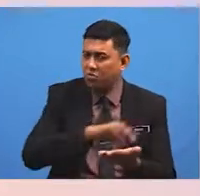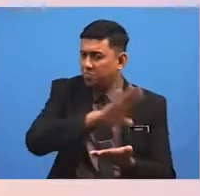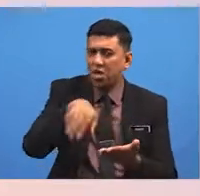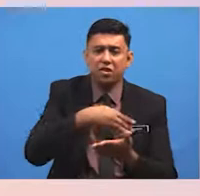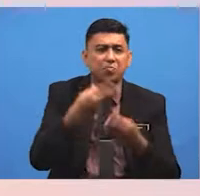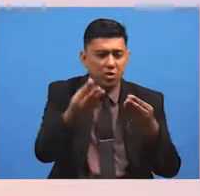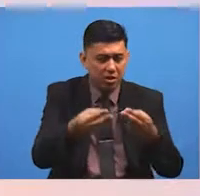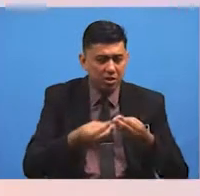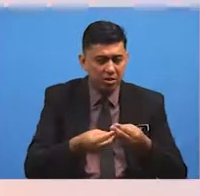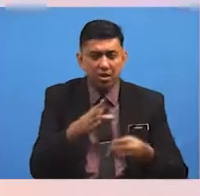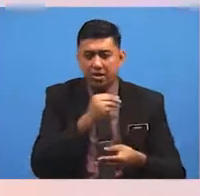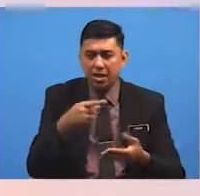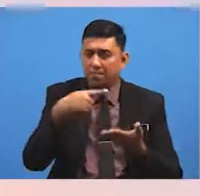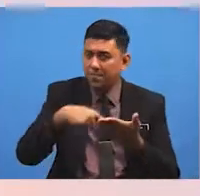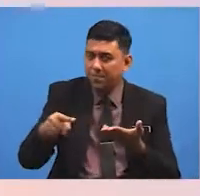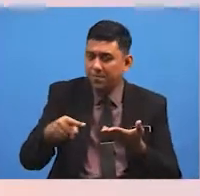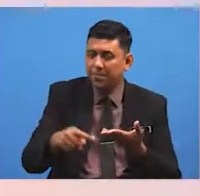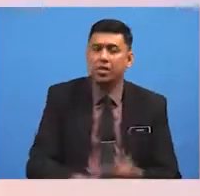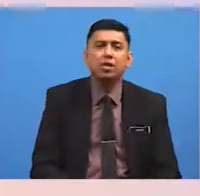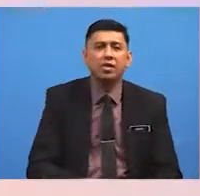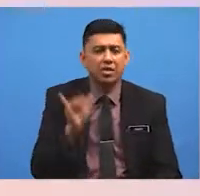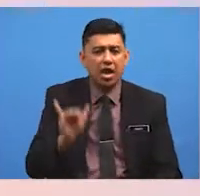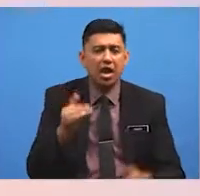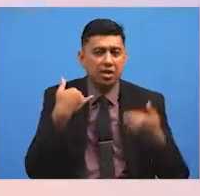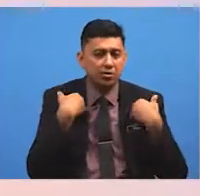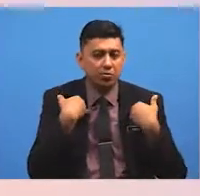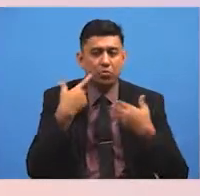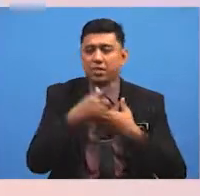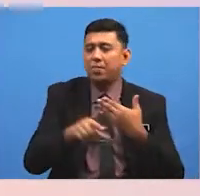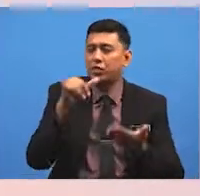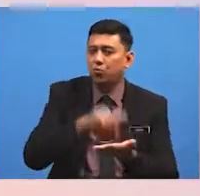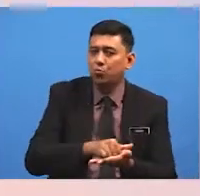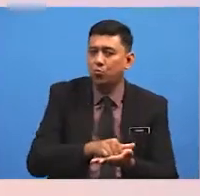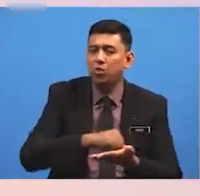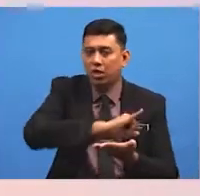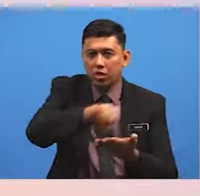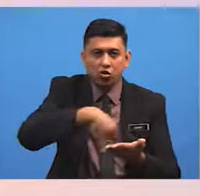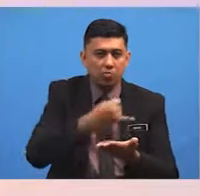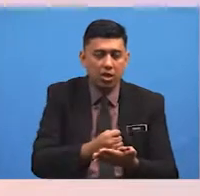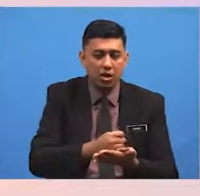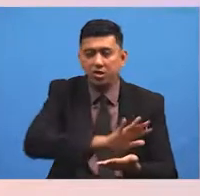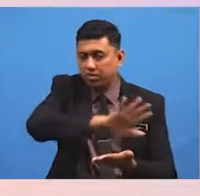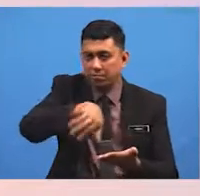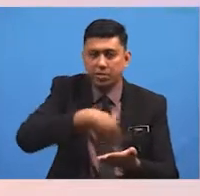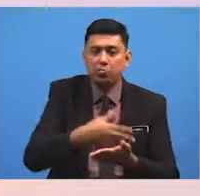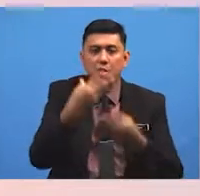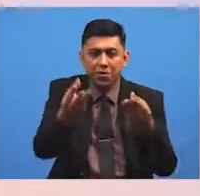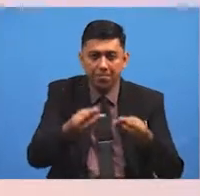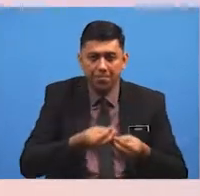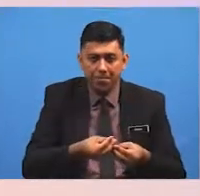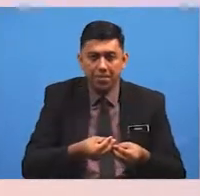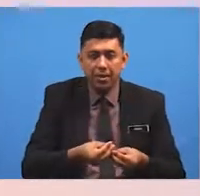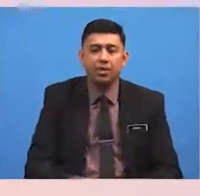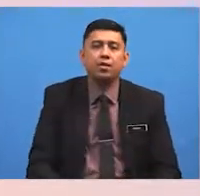penerimaan dan pembayaran yang ajaib Selepas itu jumlahkan semua penerimaan